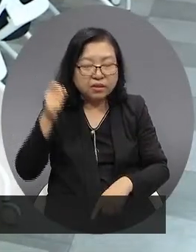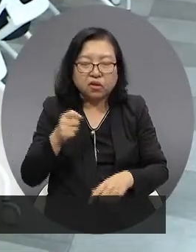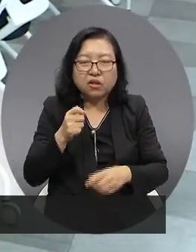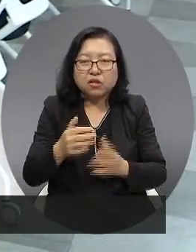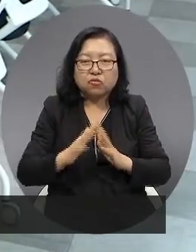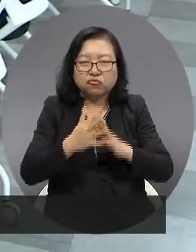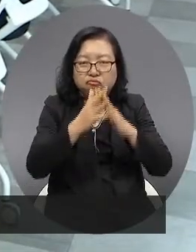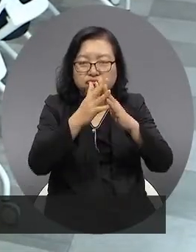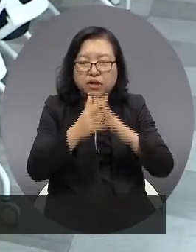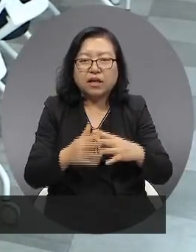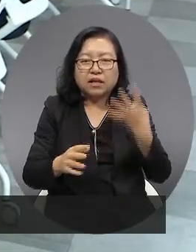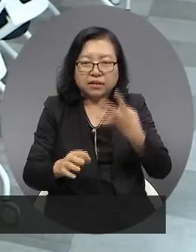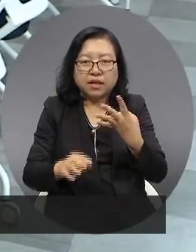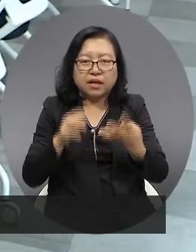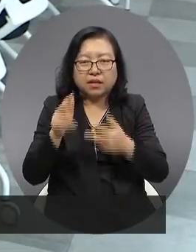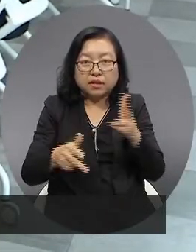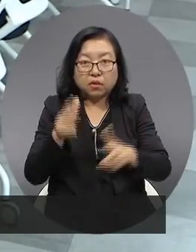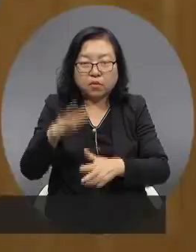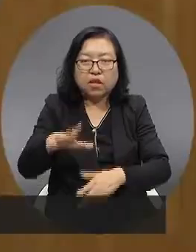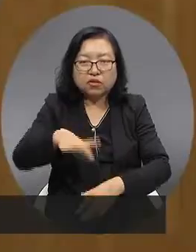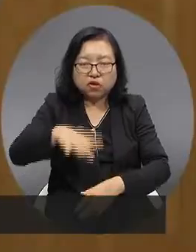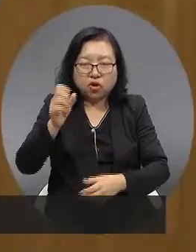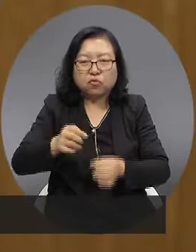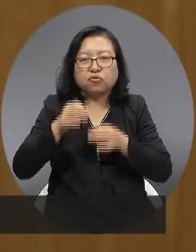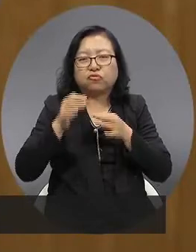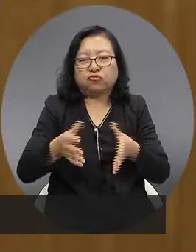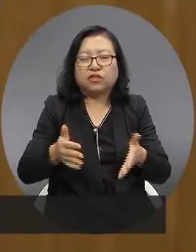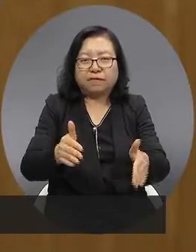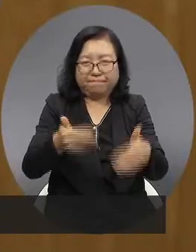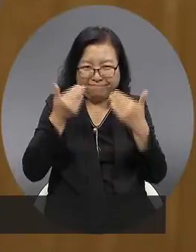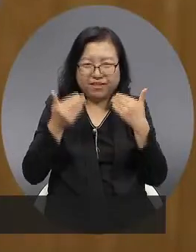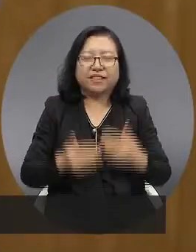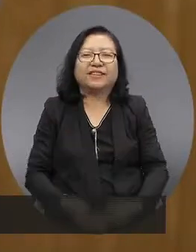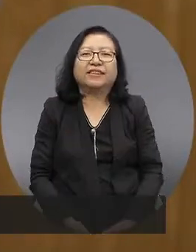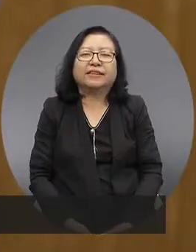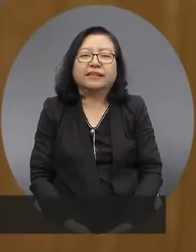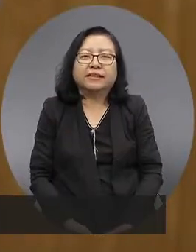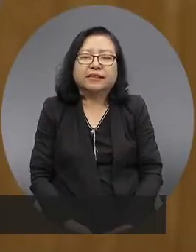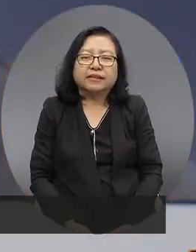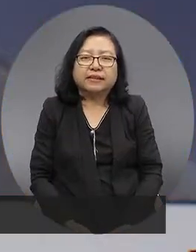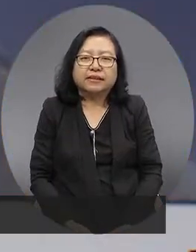제4산업단지에 처음으로 투자를 유치하게 됐습니다.